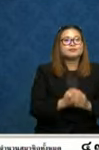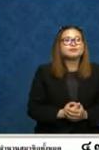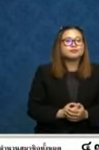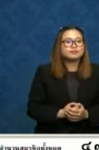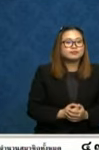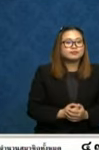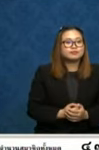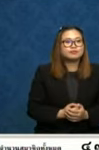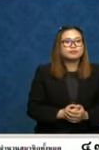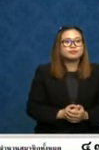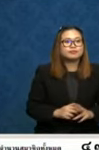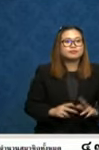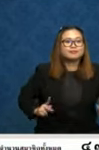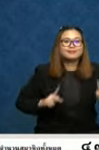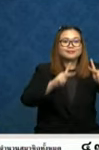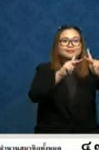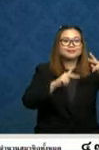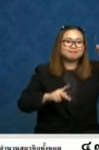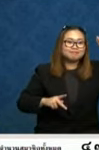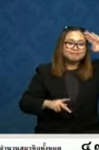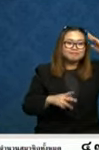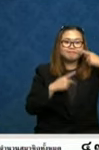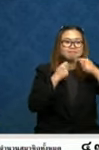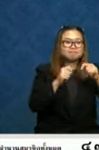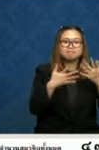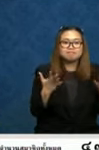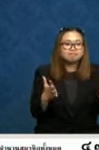มไม่ตอบกลับใครเลยนะคะข้อสักถาม